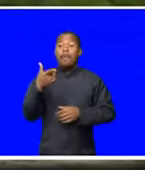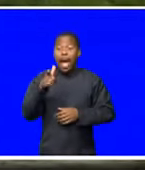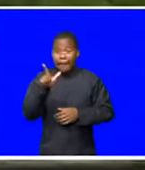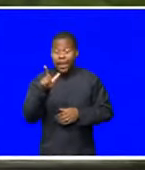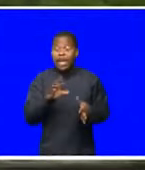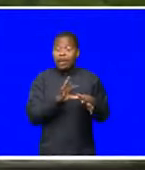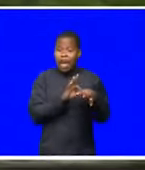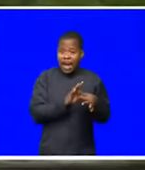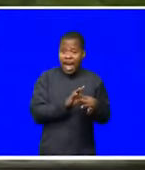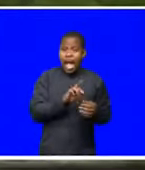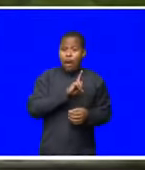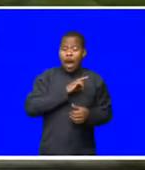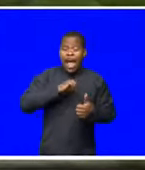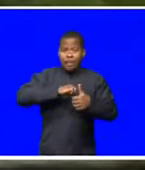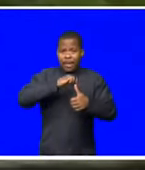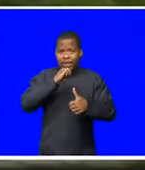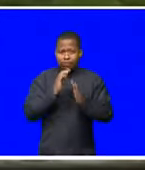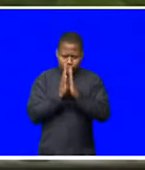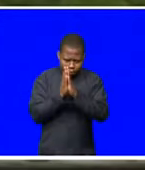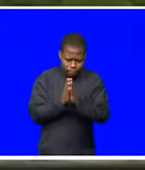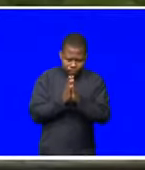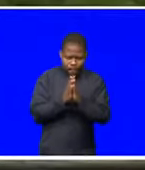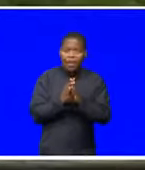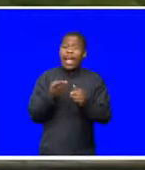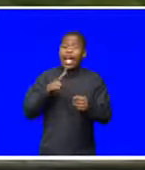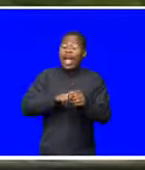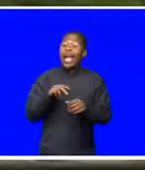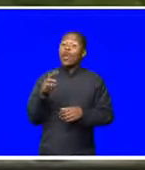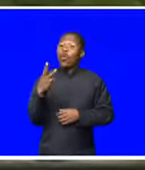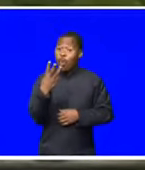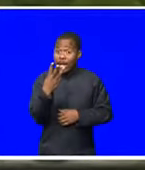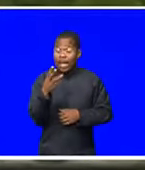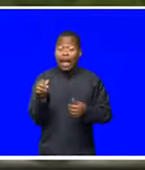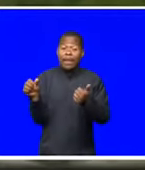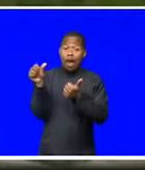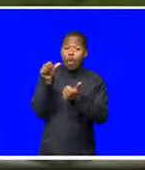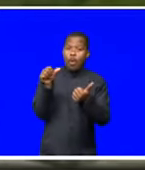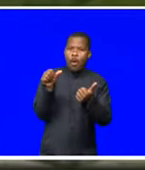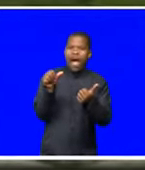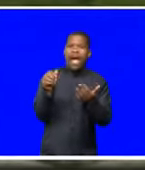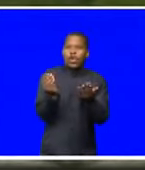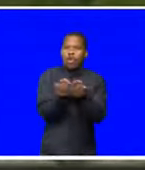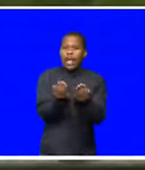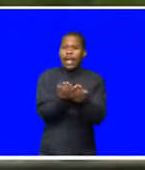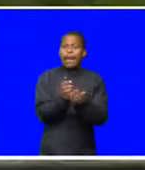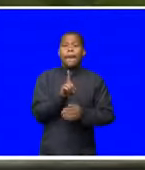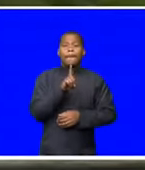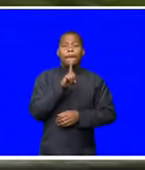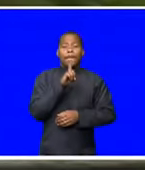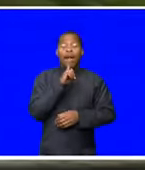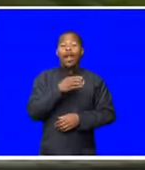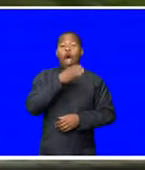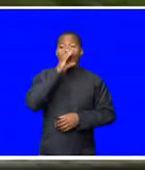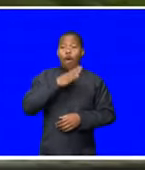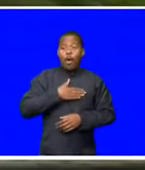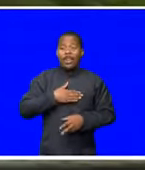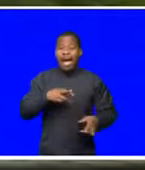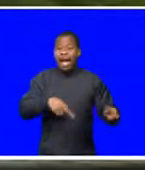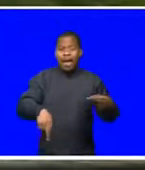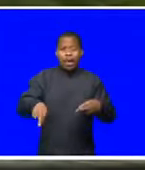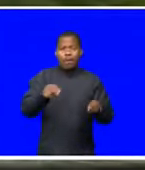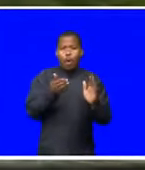bothishela kungenzeka babuye ngalesithathu bakhandle ukuthi isimo sinjena njengoba umfula ubona ukuthi unjani ugcwele kakhulu akubebede